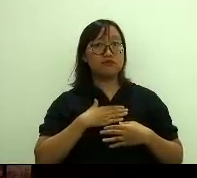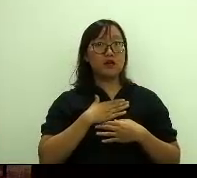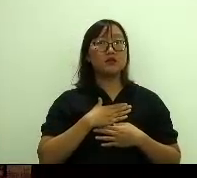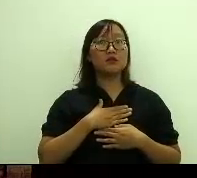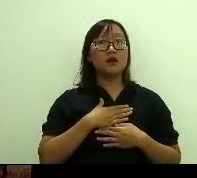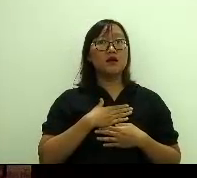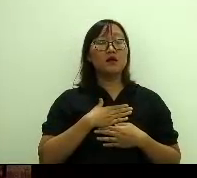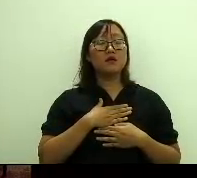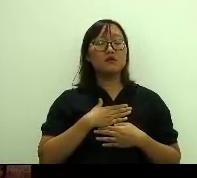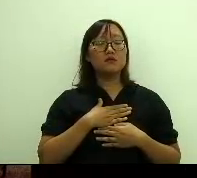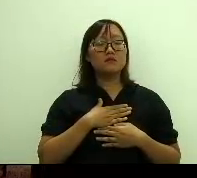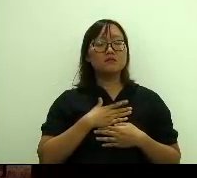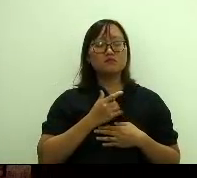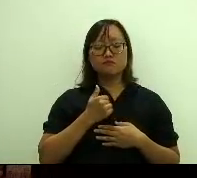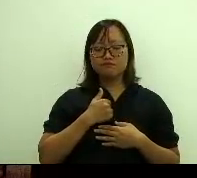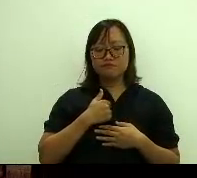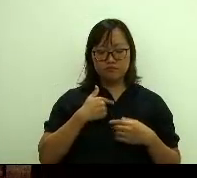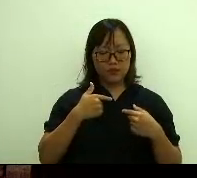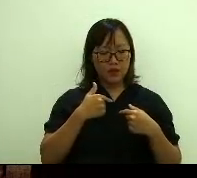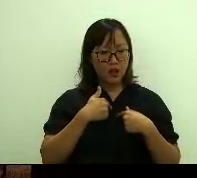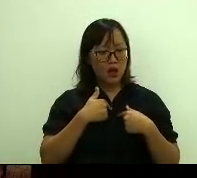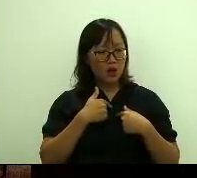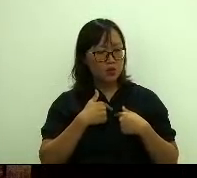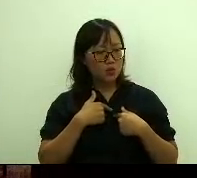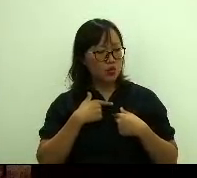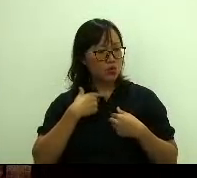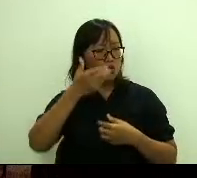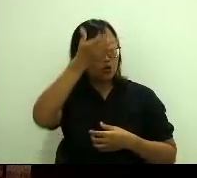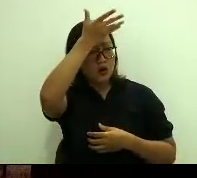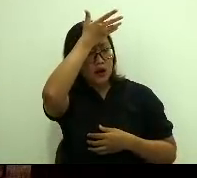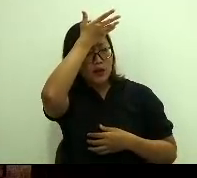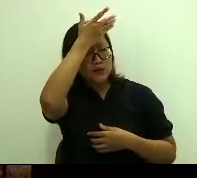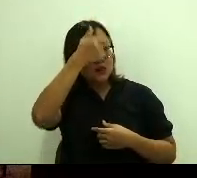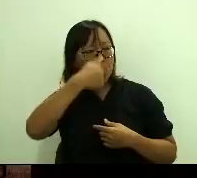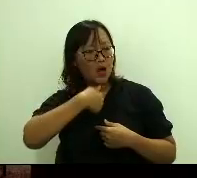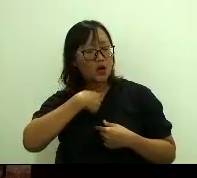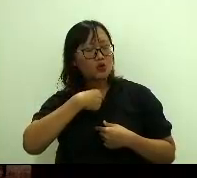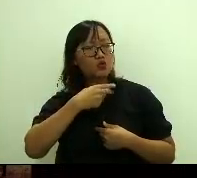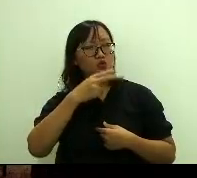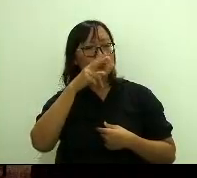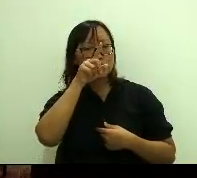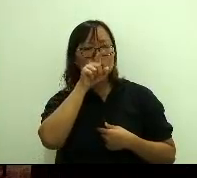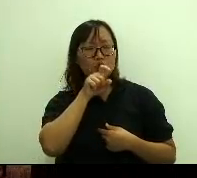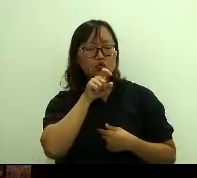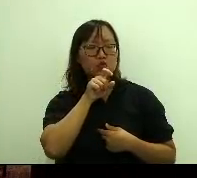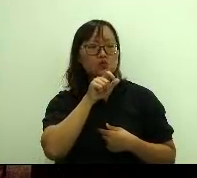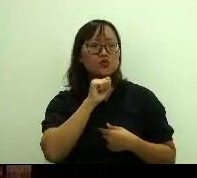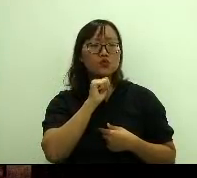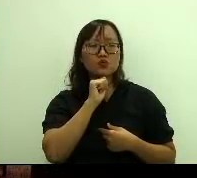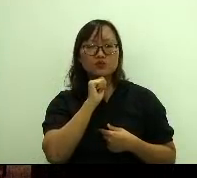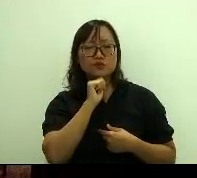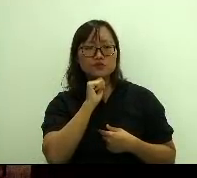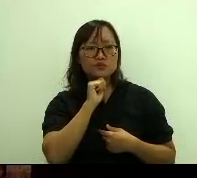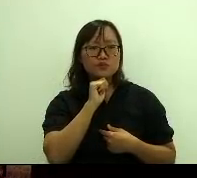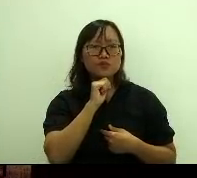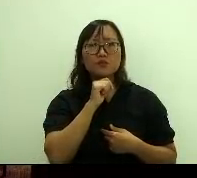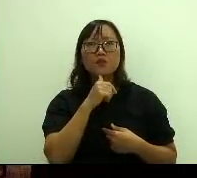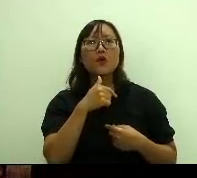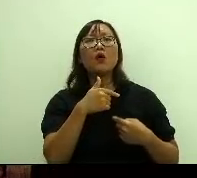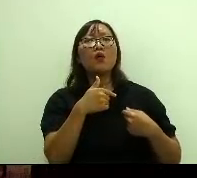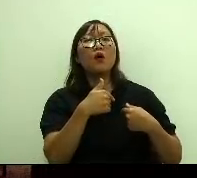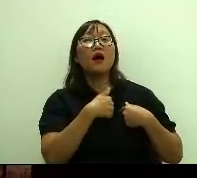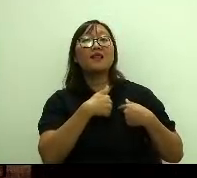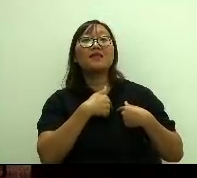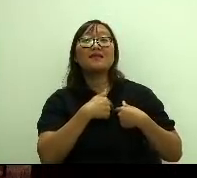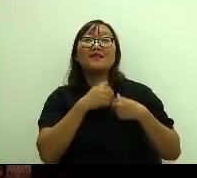Perlu sesuatu yang bisa menimbang segala keputusan dengan baik dan bijaksana. Maka